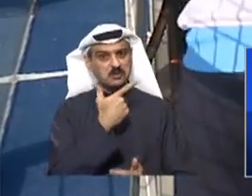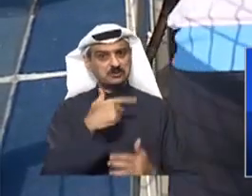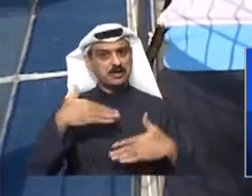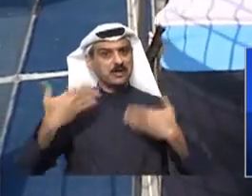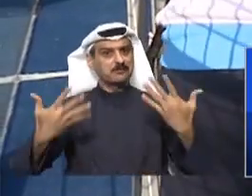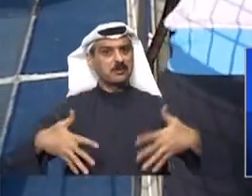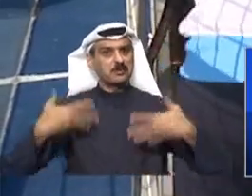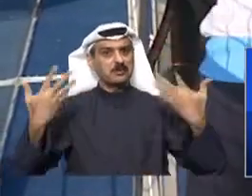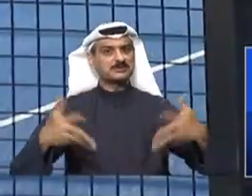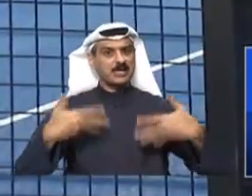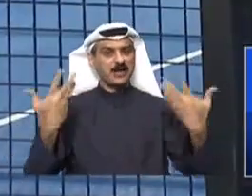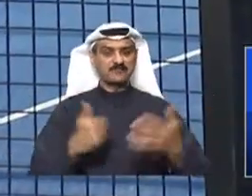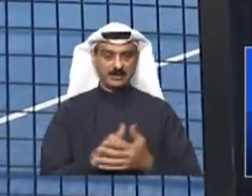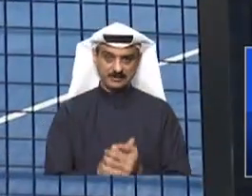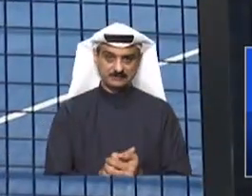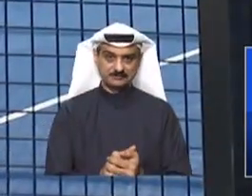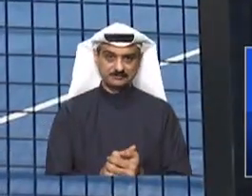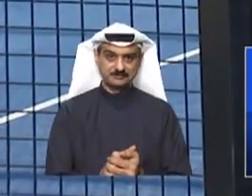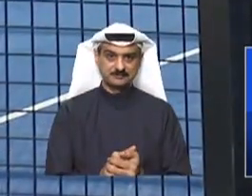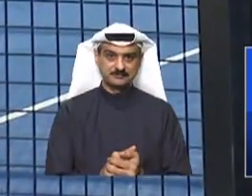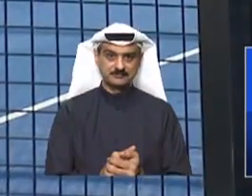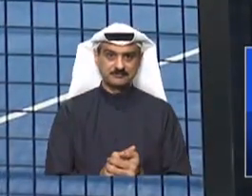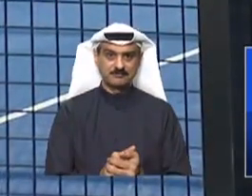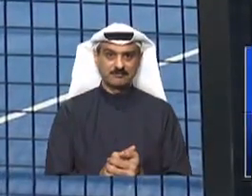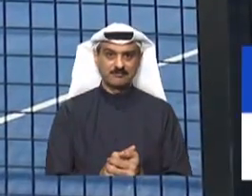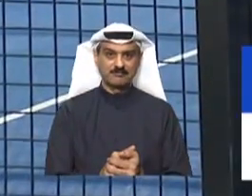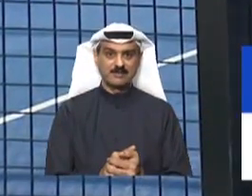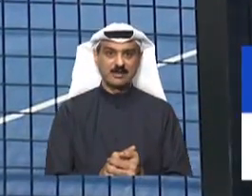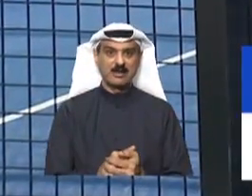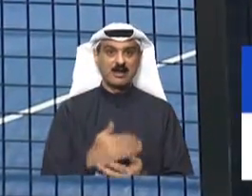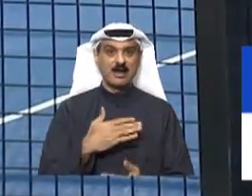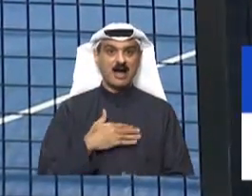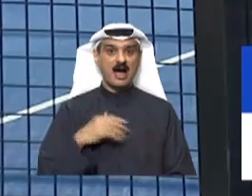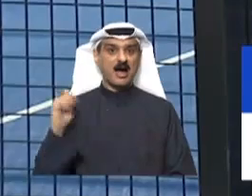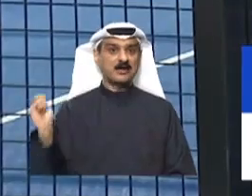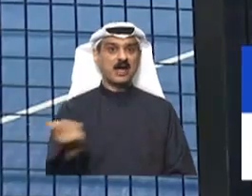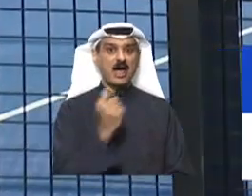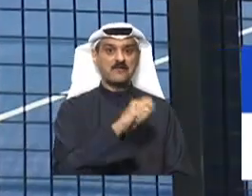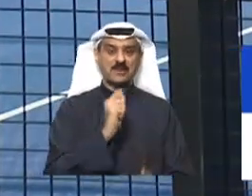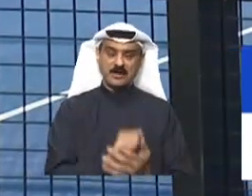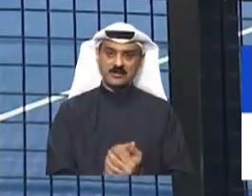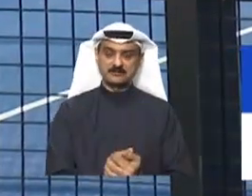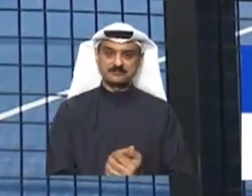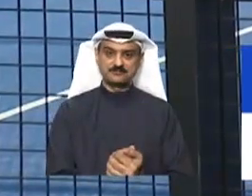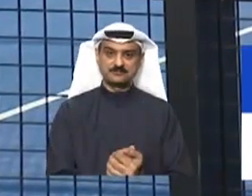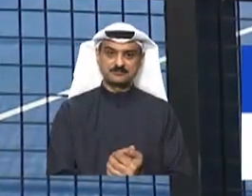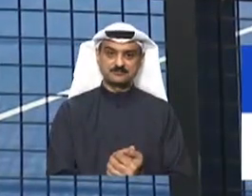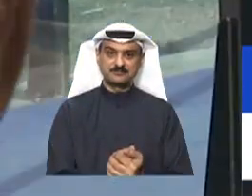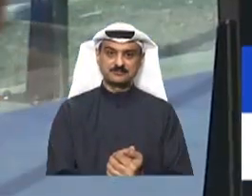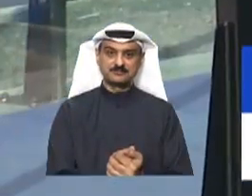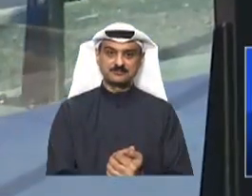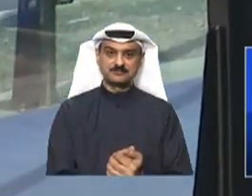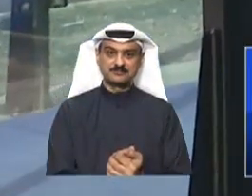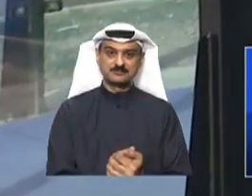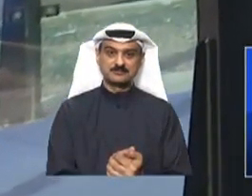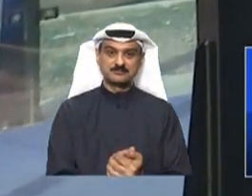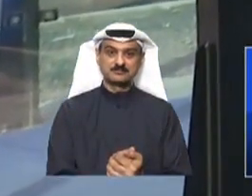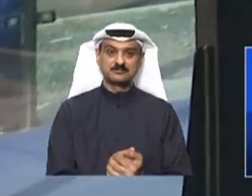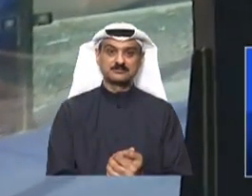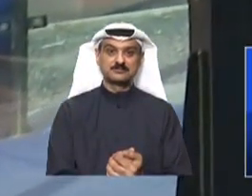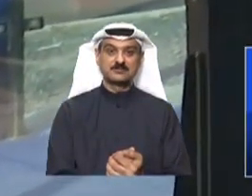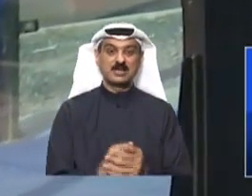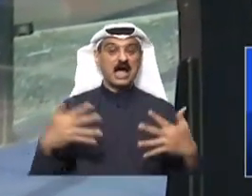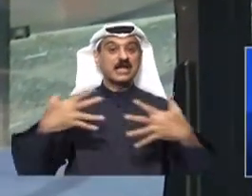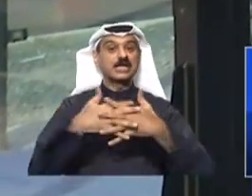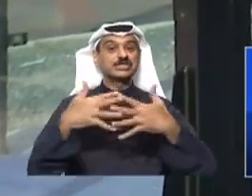لعبة التنس. دلوقتي مع دكتور أحمد جاهل ودكتور محمد هذا إن شاء الله أفوت عليك. مستانس اليوم عشان